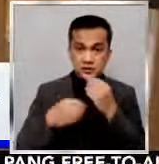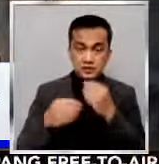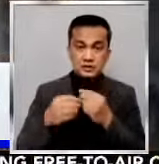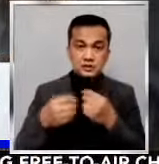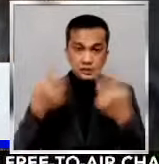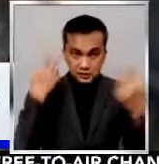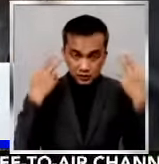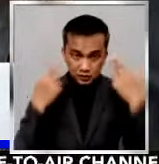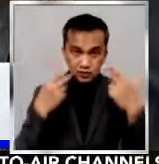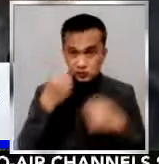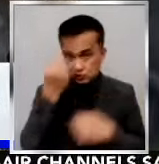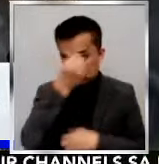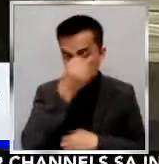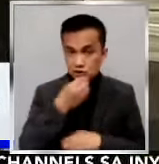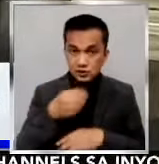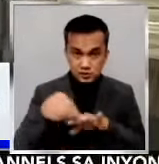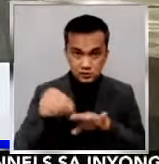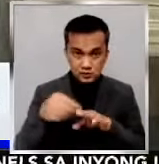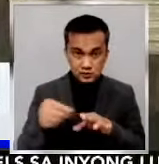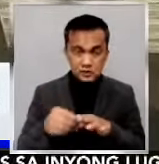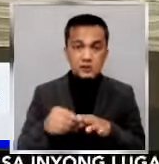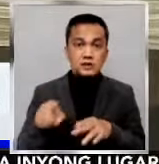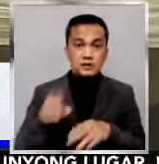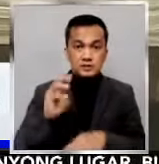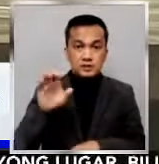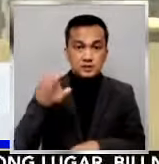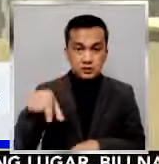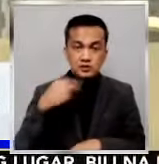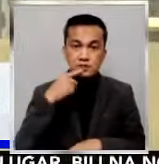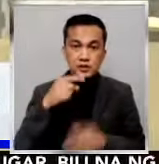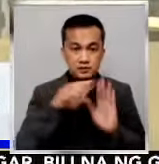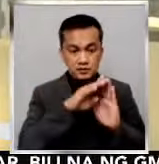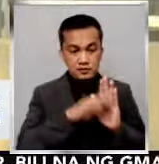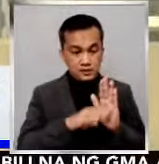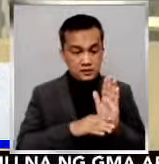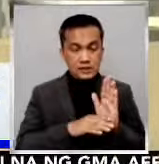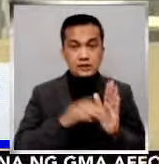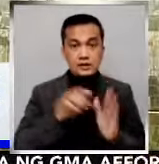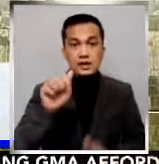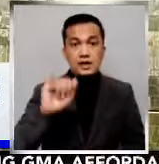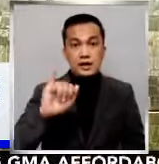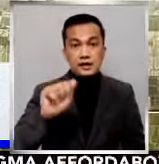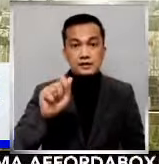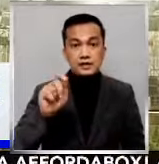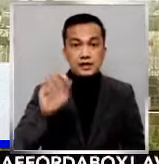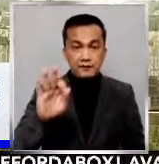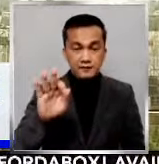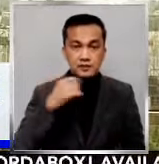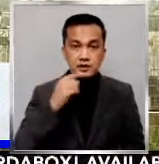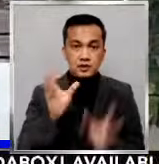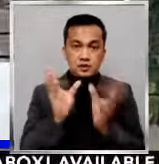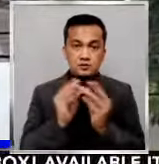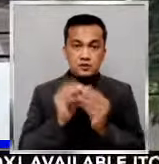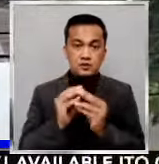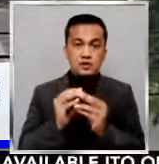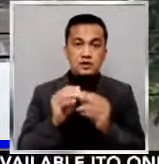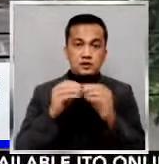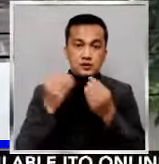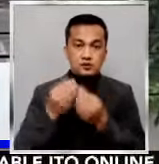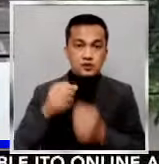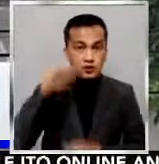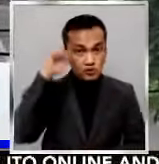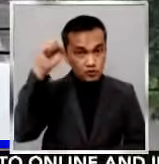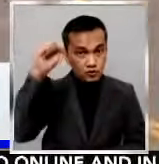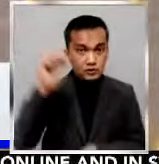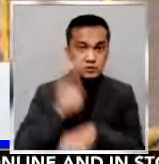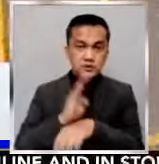spa sa MECQ batay sa panuntunan ng IETF. Sa forum na inorganisa ng Go Negosyo, umani ng papuri mula sa